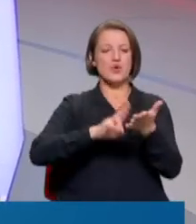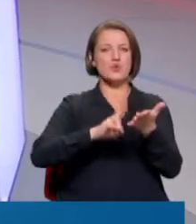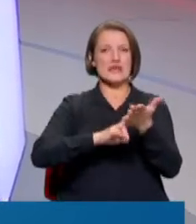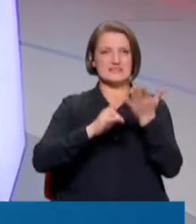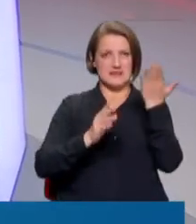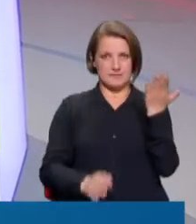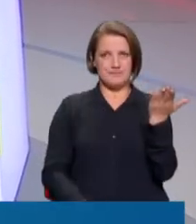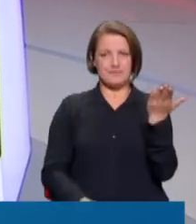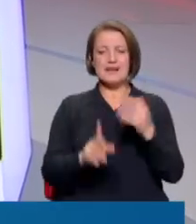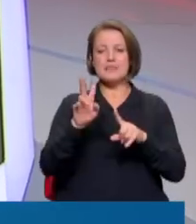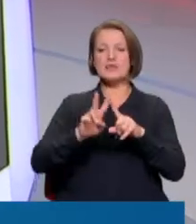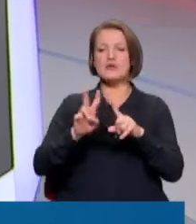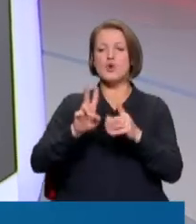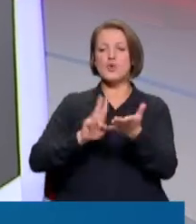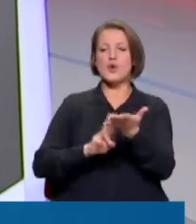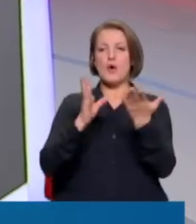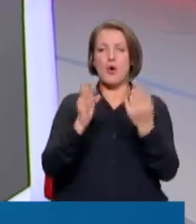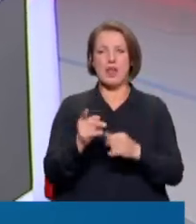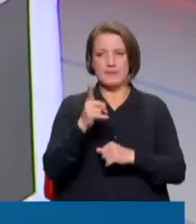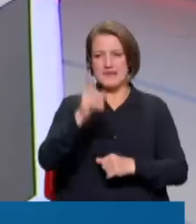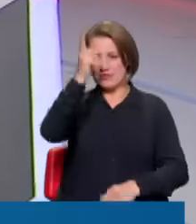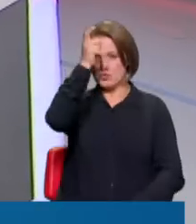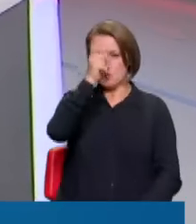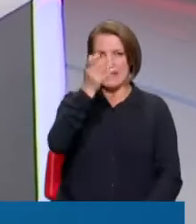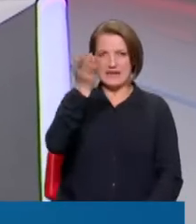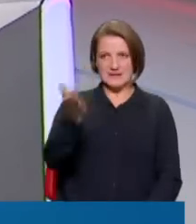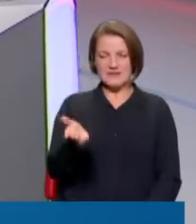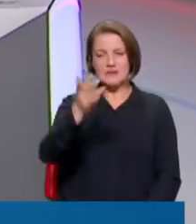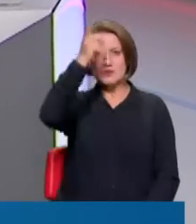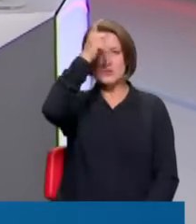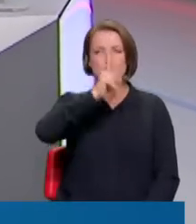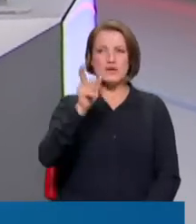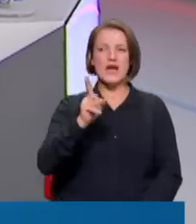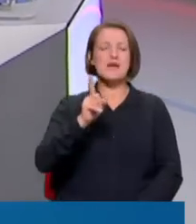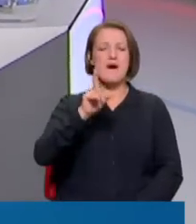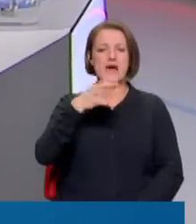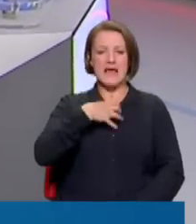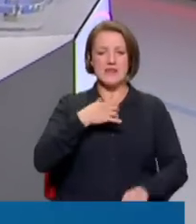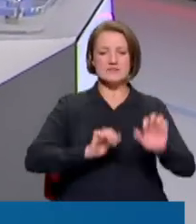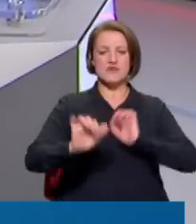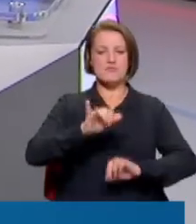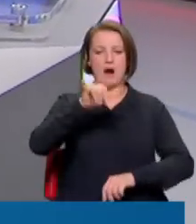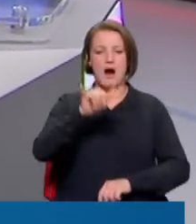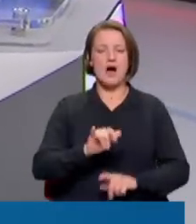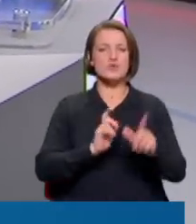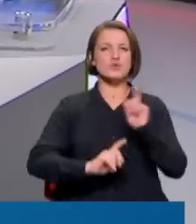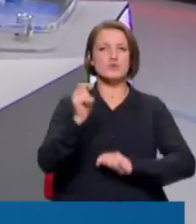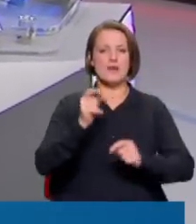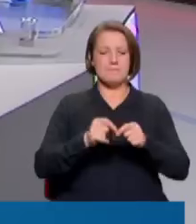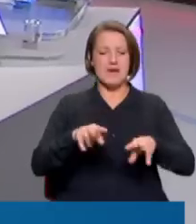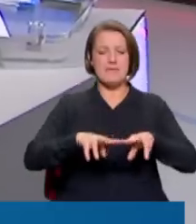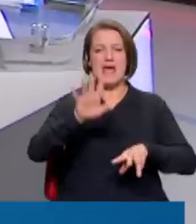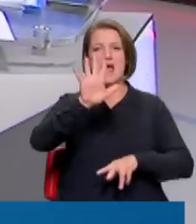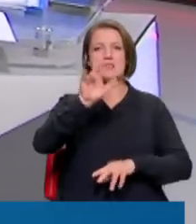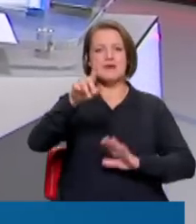ABD NATO üyesi olan bir Türkiye'nin Türkiye meşru müdafaa hakkını kullanarak Birleşmiş Milletler 51